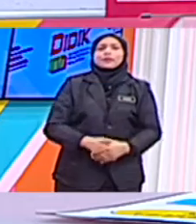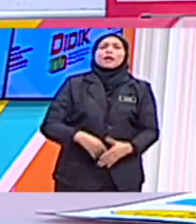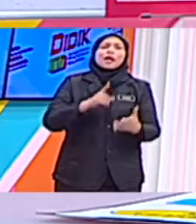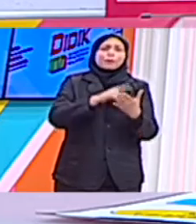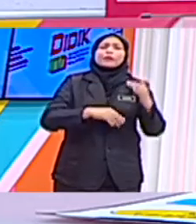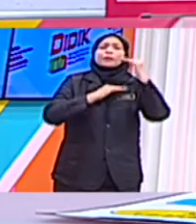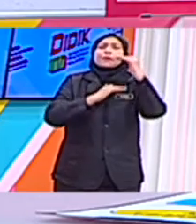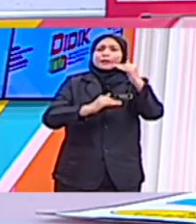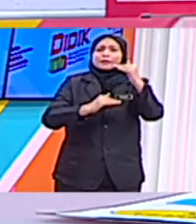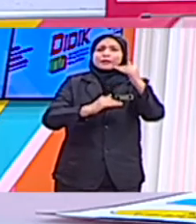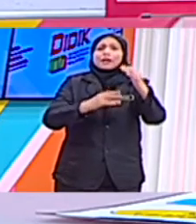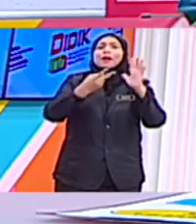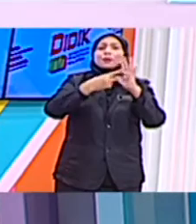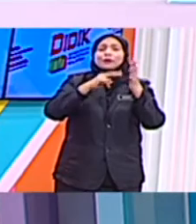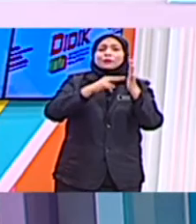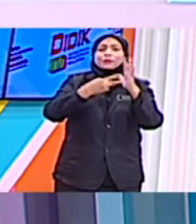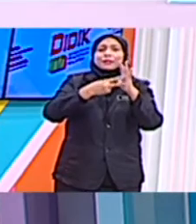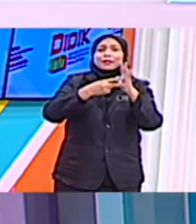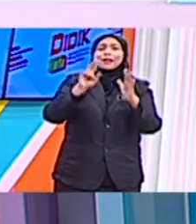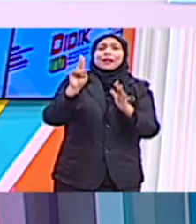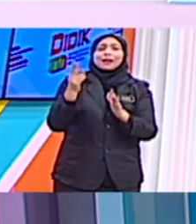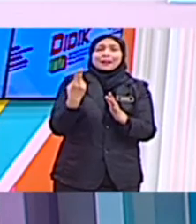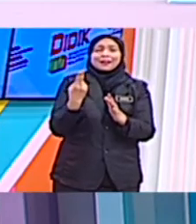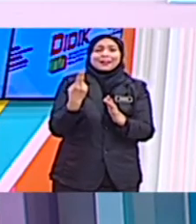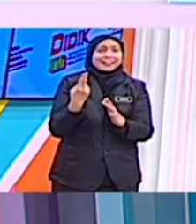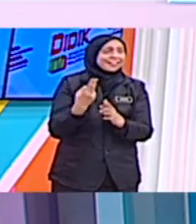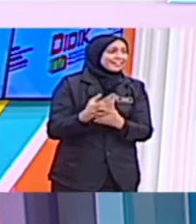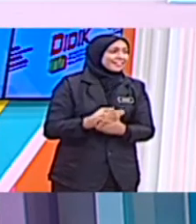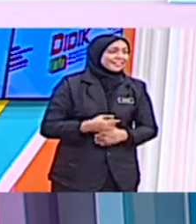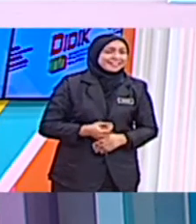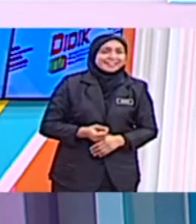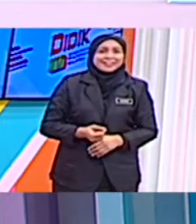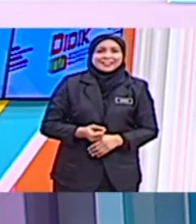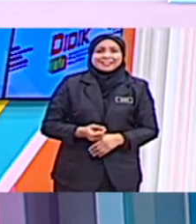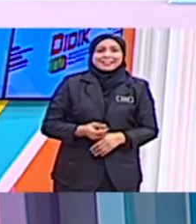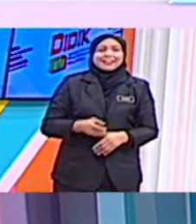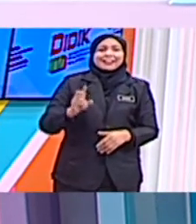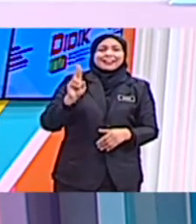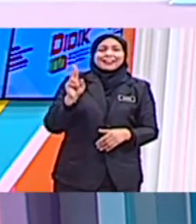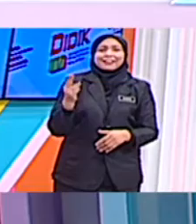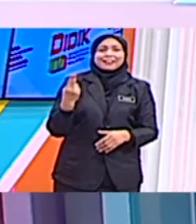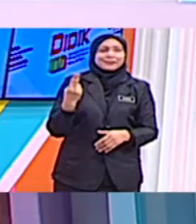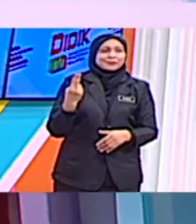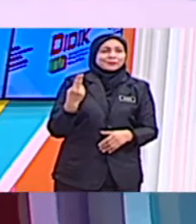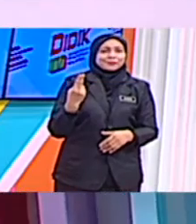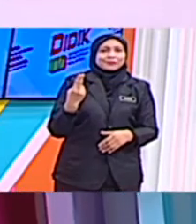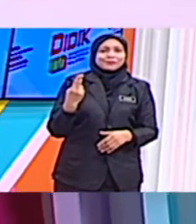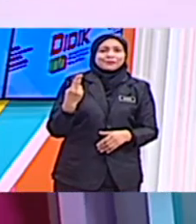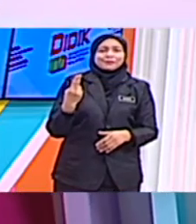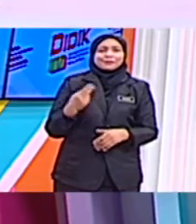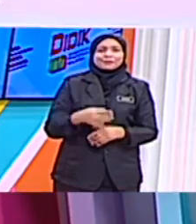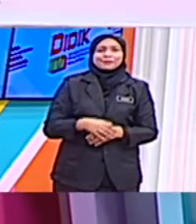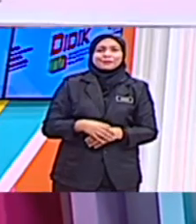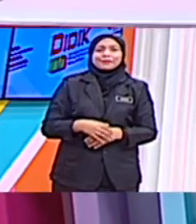maksud terbatas? Maksudnya hanya jatuh dah. Okey, tak apa, hanya jadi kita betulkan cikgu.